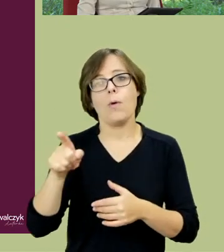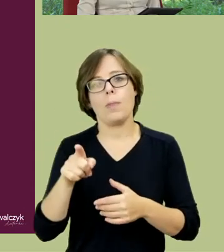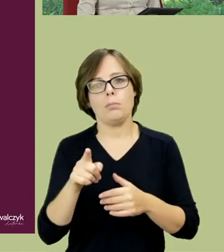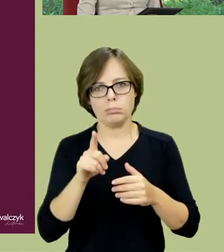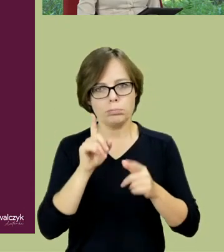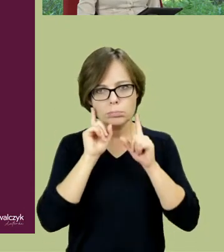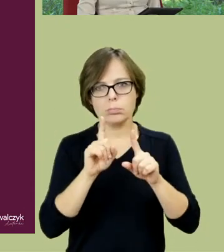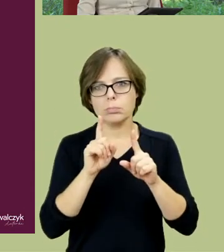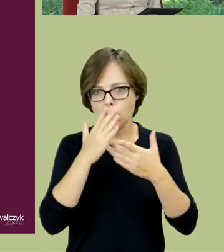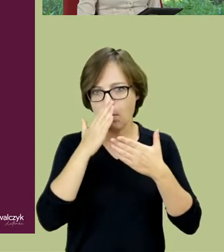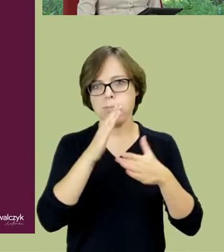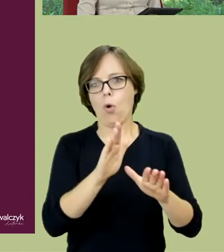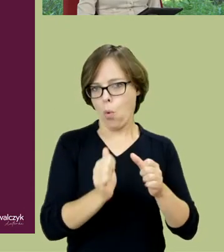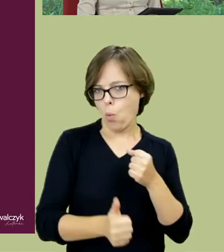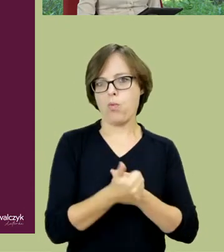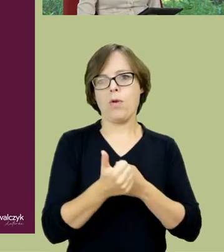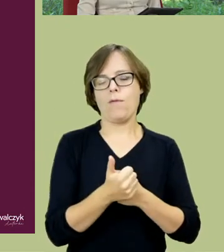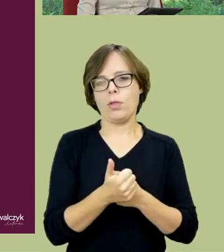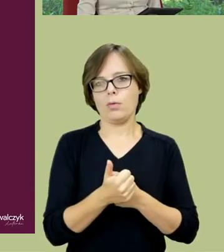czynem,